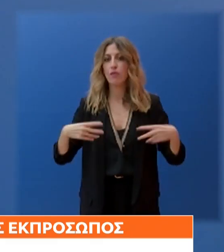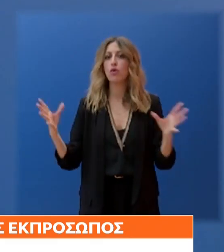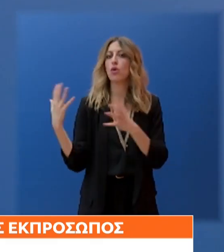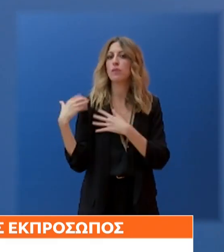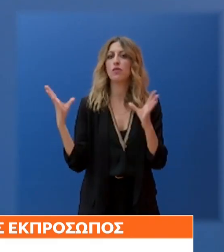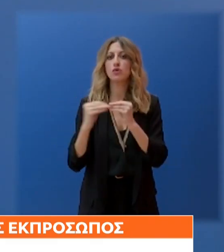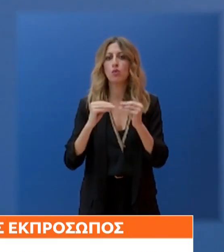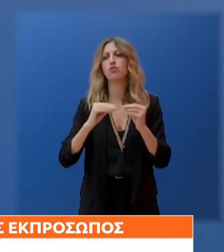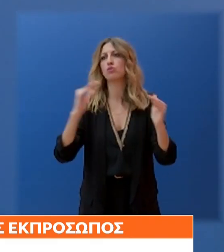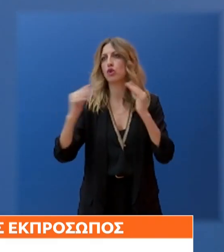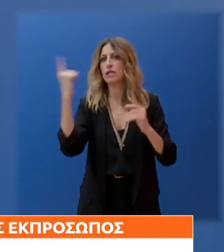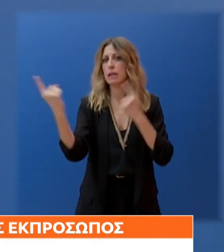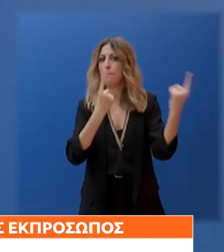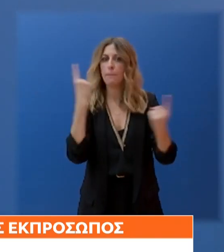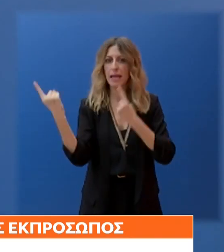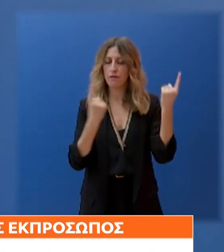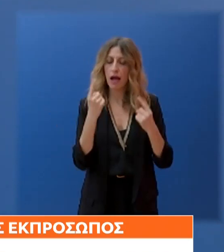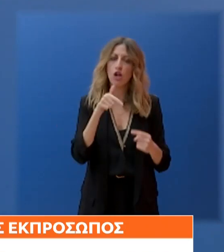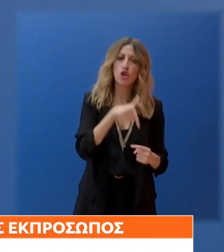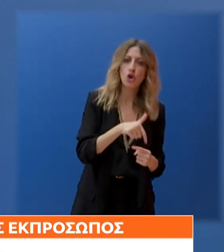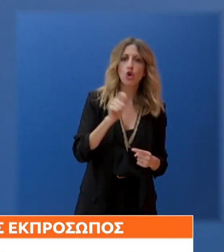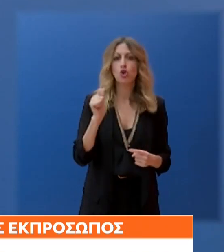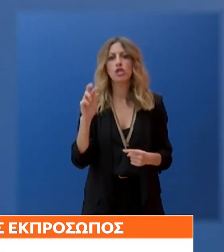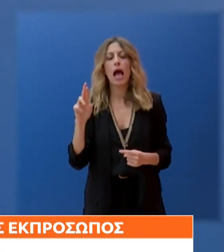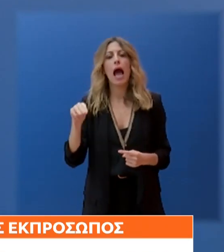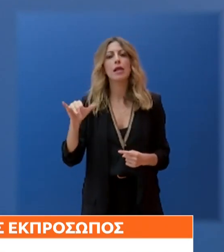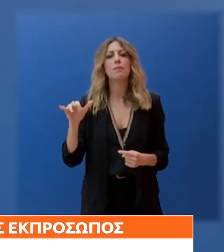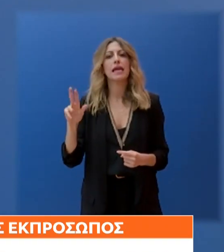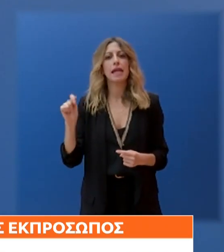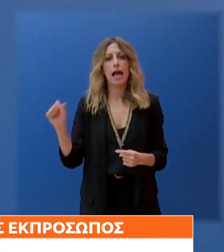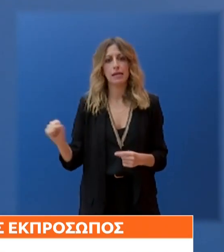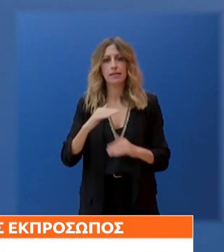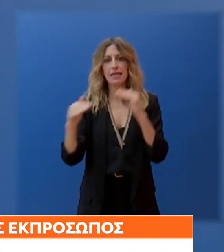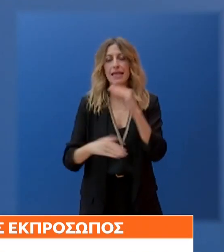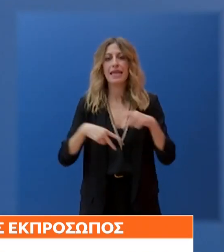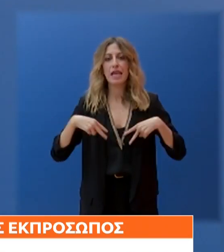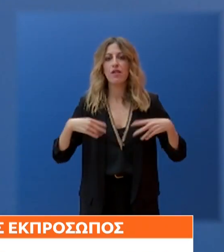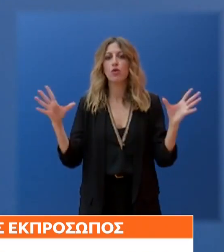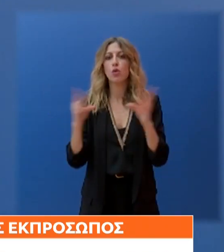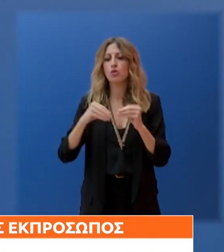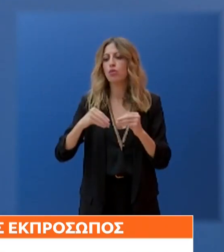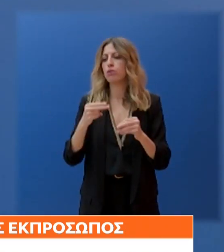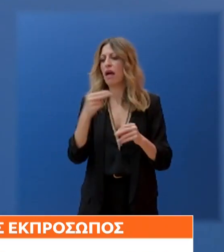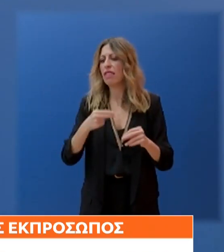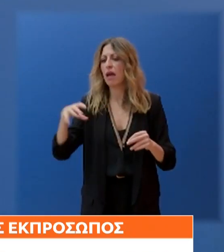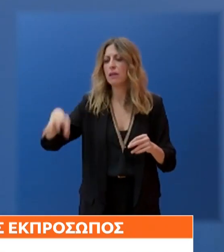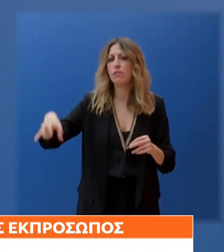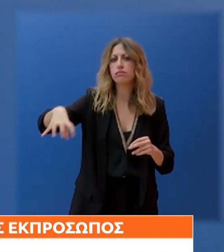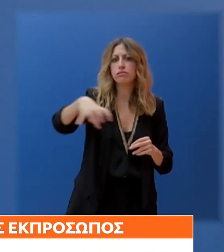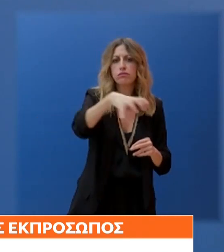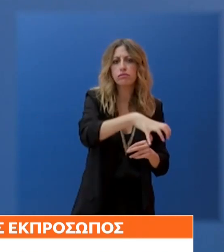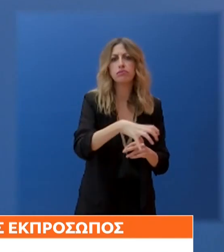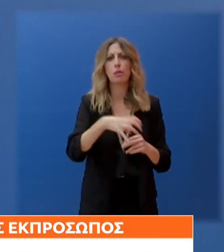περιβάλλοντος Γιώργος Αμυράς. Υφυπουργός Αρμόδιος για θέματα χωροταξίας και αστικού περιβάλλοντος Νίκος